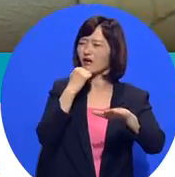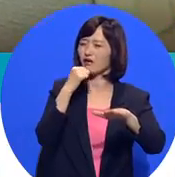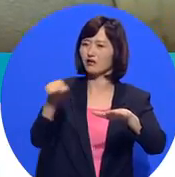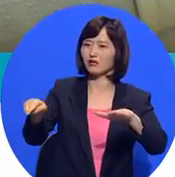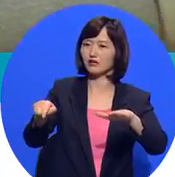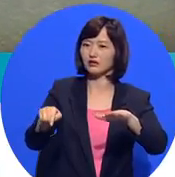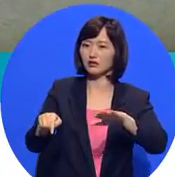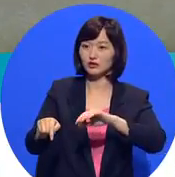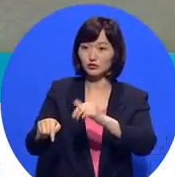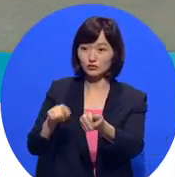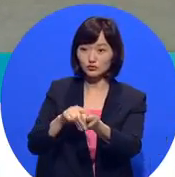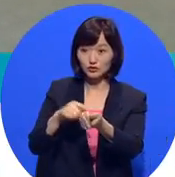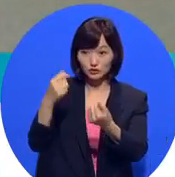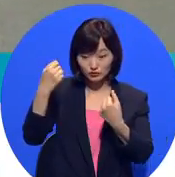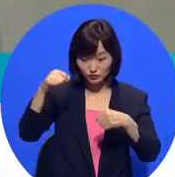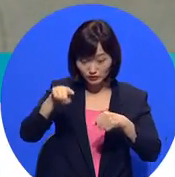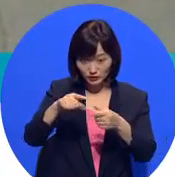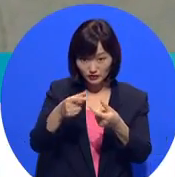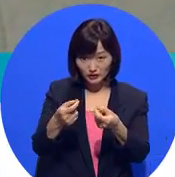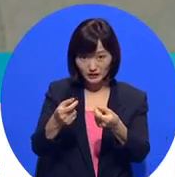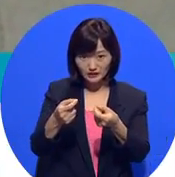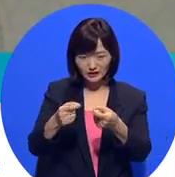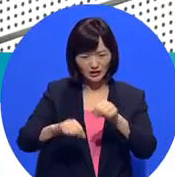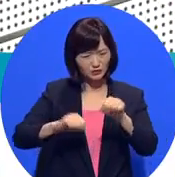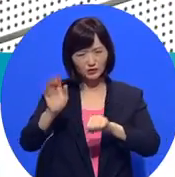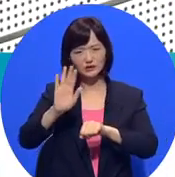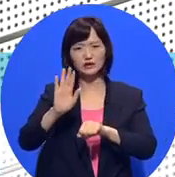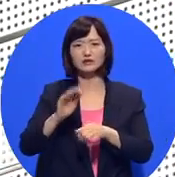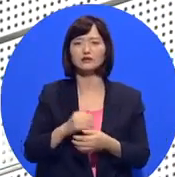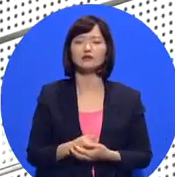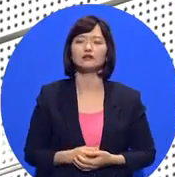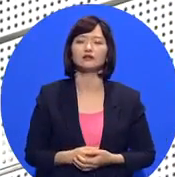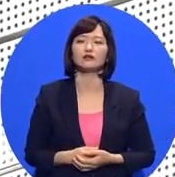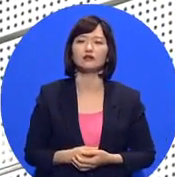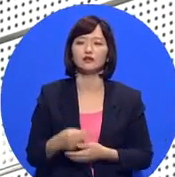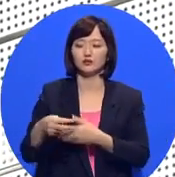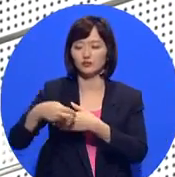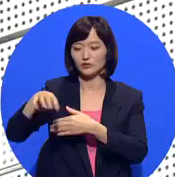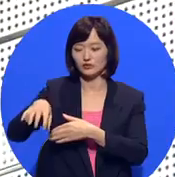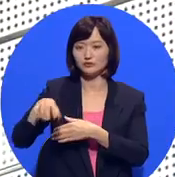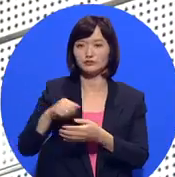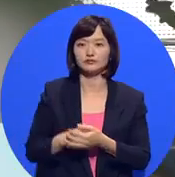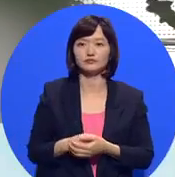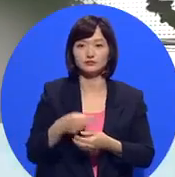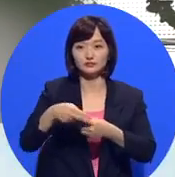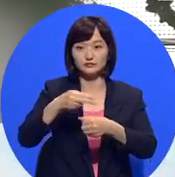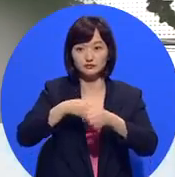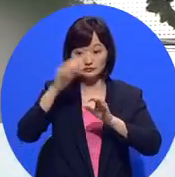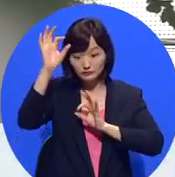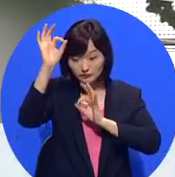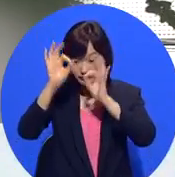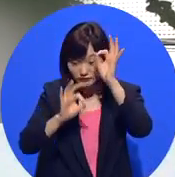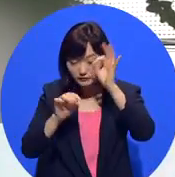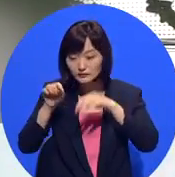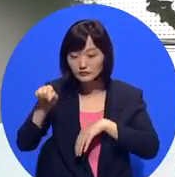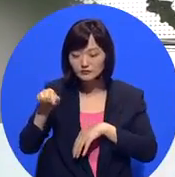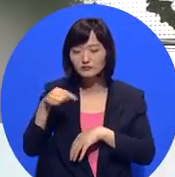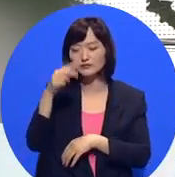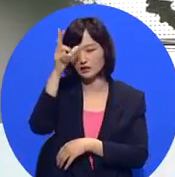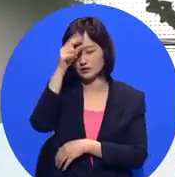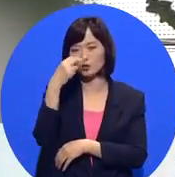조강 짐승한테 덩크 이렇게나 안하실 거에요 병원 측은 의료진 과실 여부는 경찰이 조사